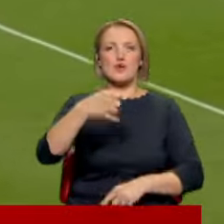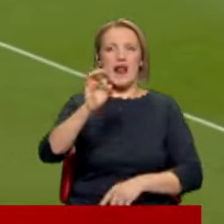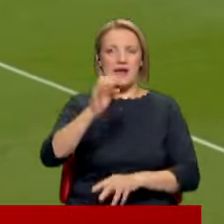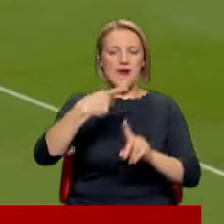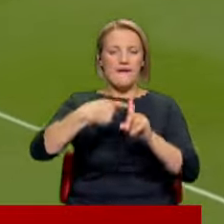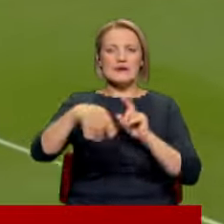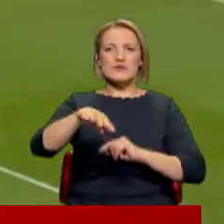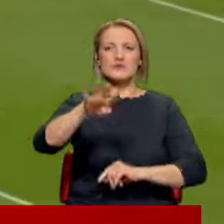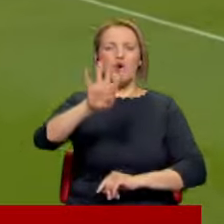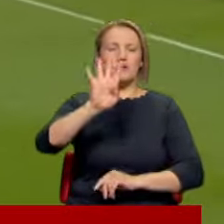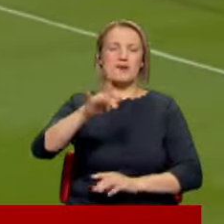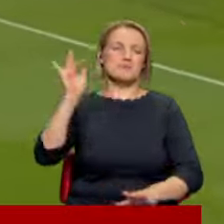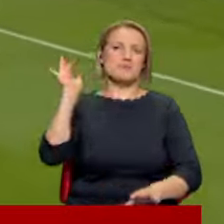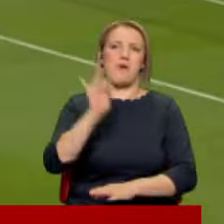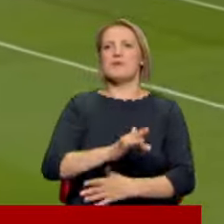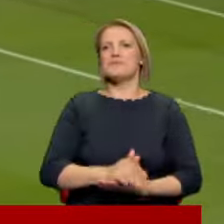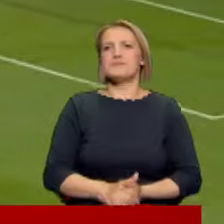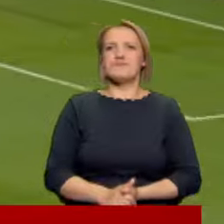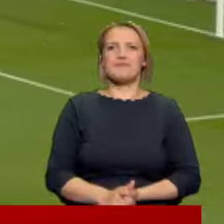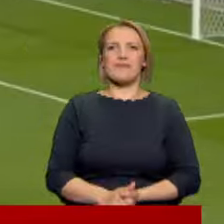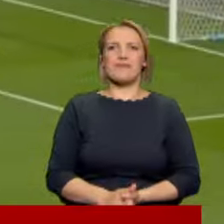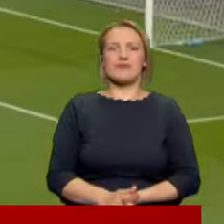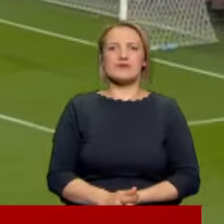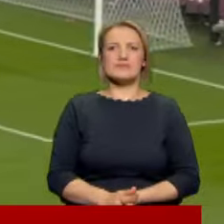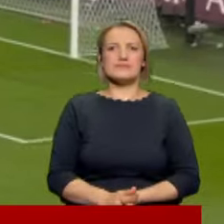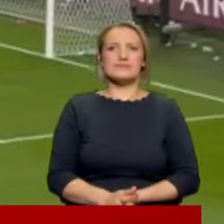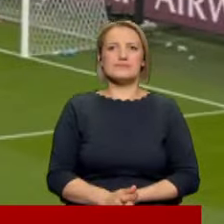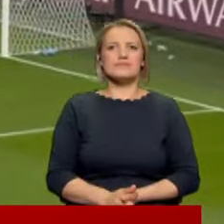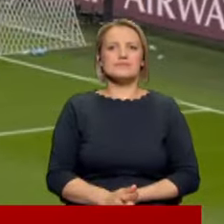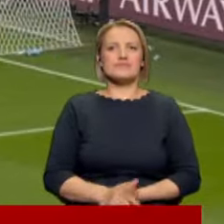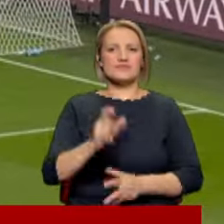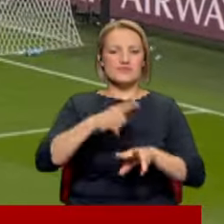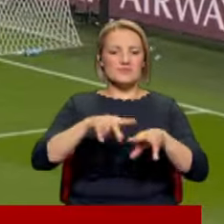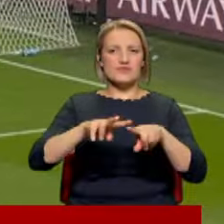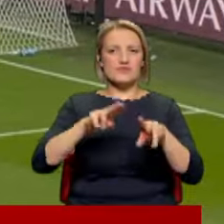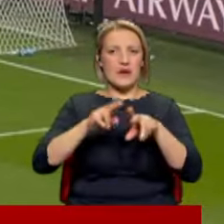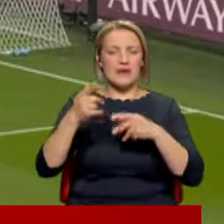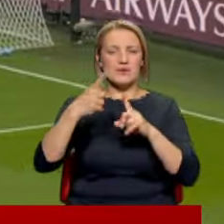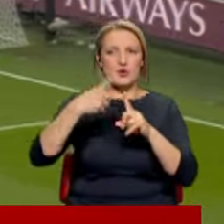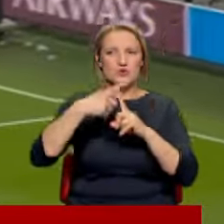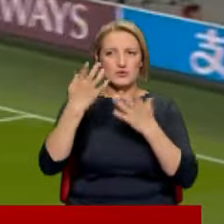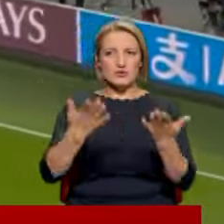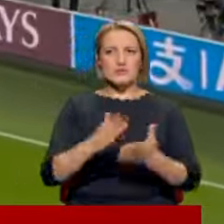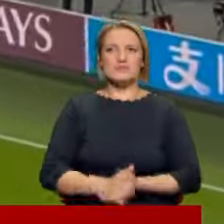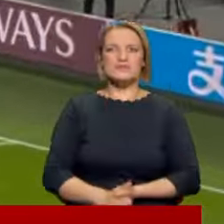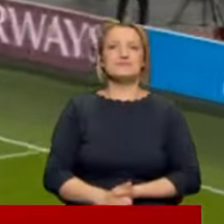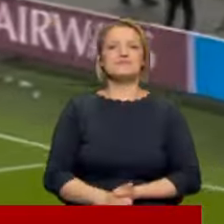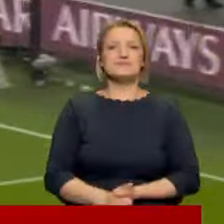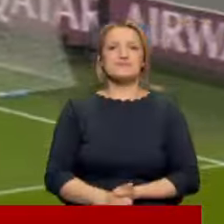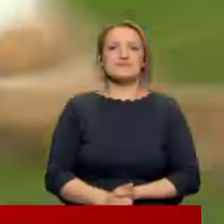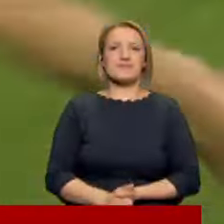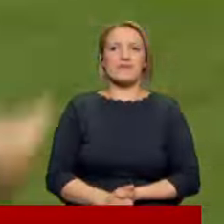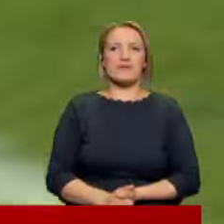90+4'te fileleri havalandırdı. Haydi bitirelim. Cenk, Cenk Tosun, Cenk Tosun, Cenk,